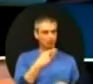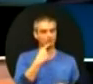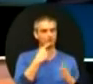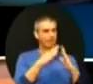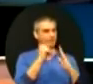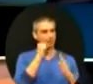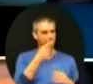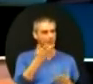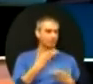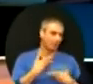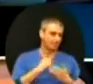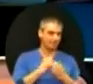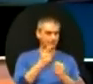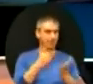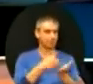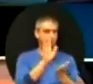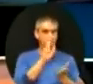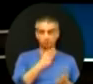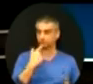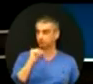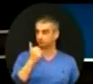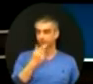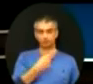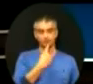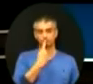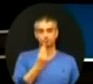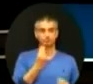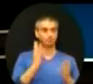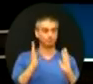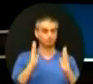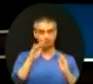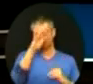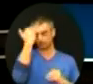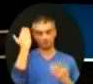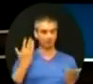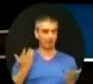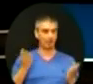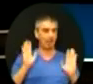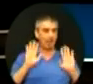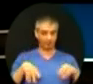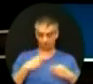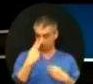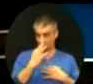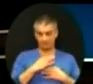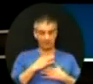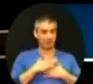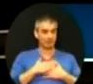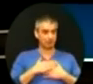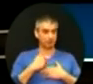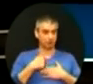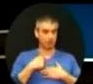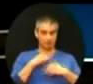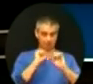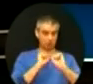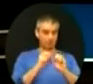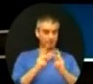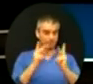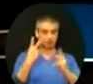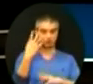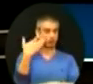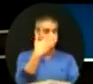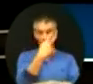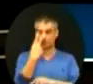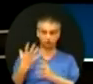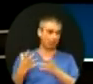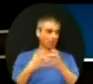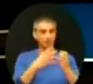הבית הלבן את קונה ומה את דוחה? קודם כל, נאמר כאן דבר מאוד חמור, אפילו מבחינתי, שאני תומכת בפתרון שתי מדינות